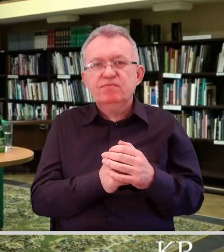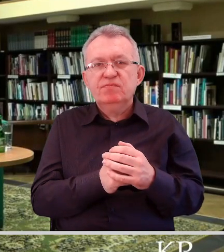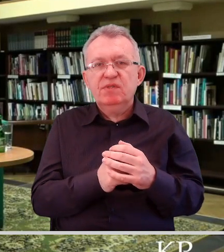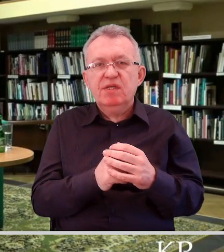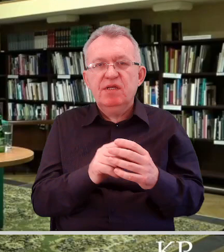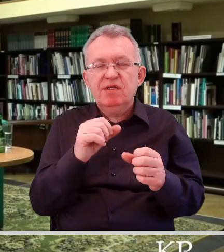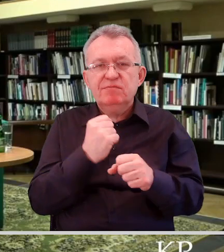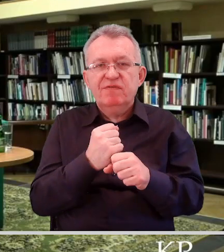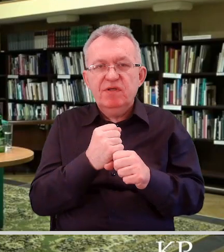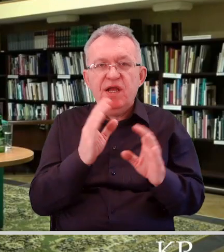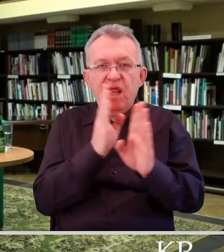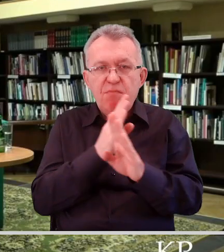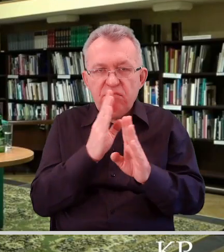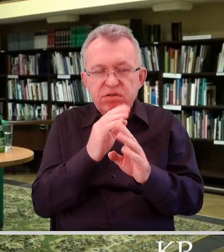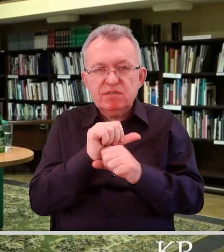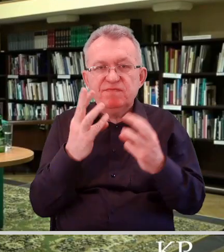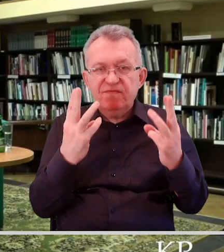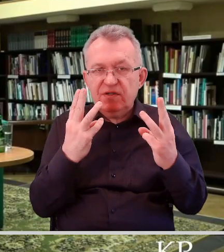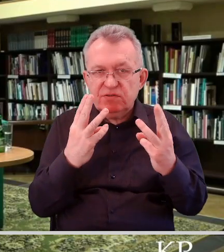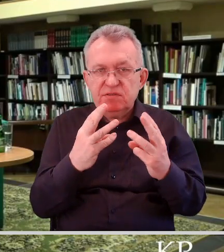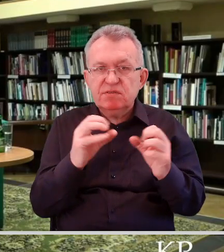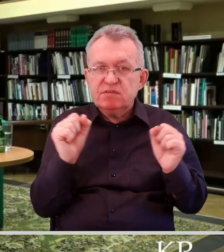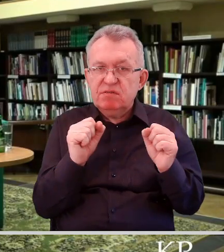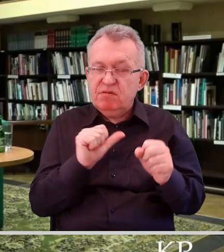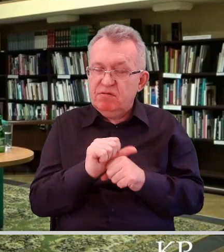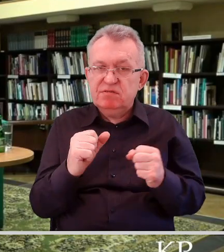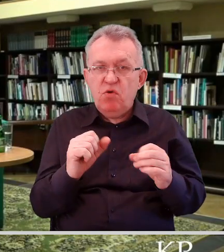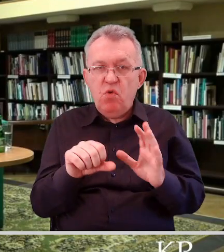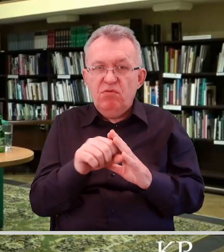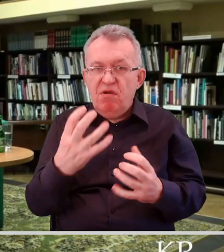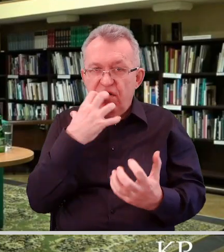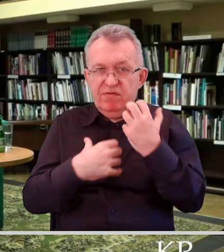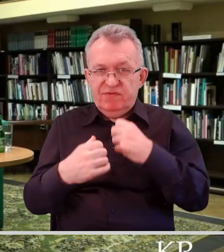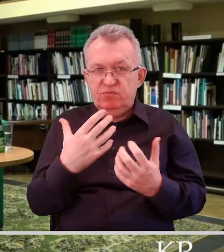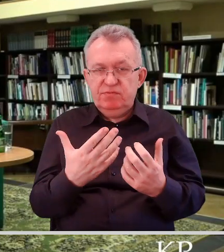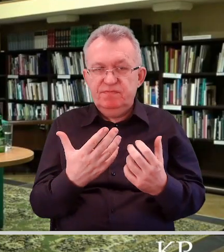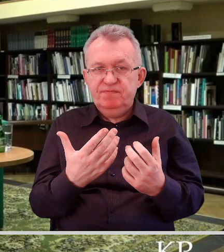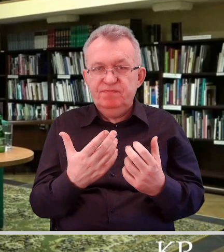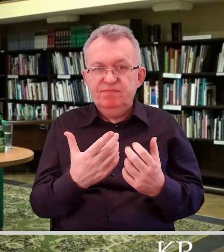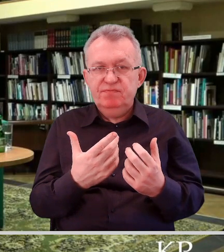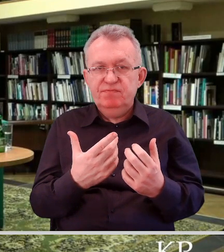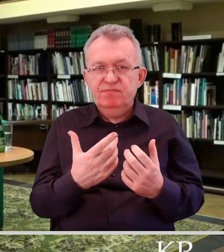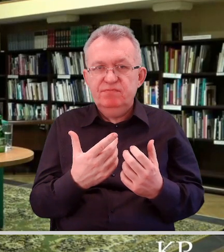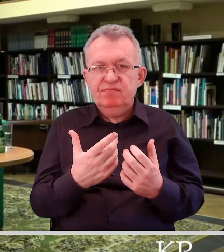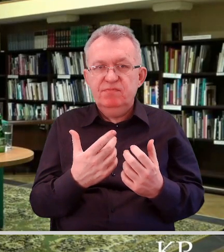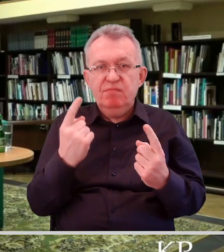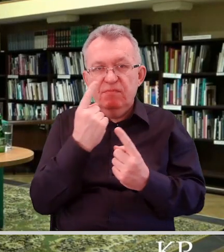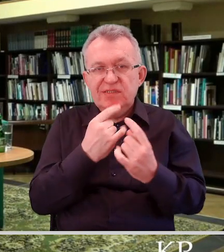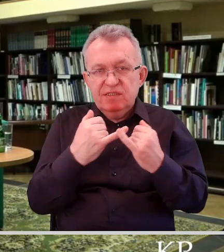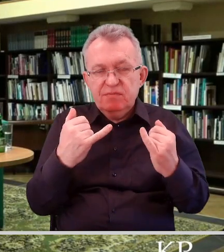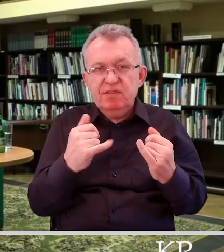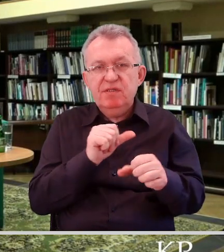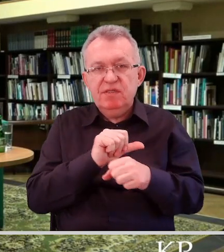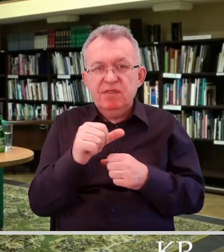kwestie klimatyczne zaczynają być tak istotne, że strach jest ważniejszy od konsumpcji. Aczkolwiek między innymi po to